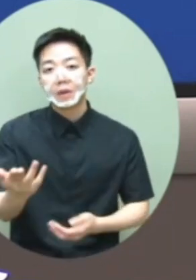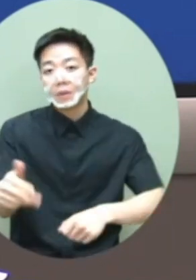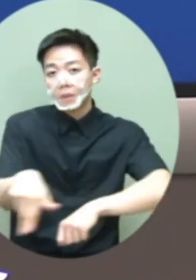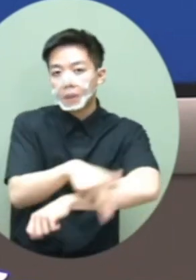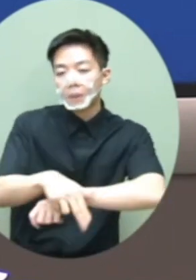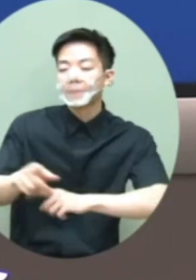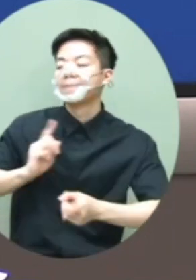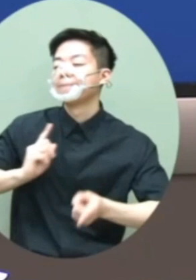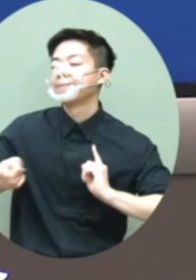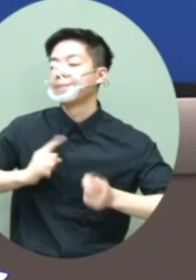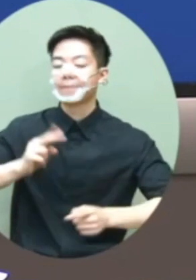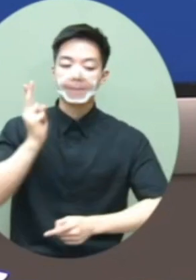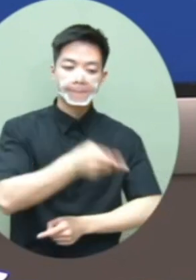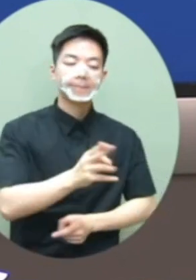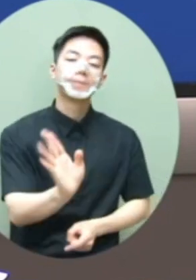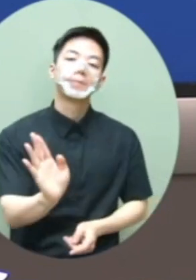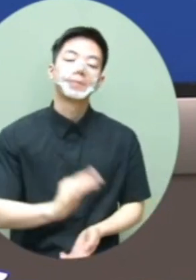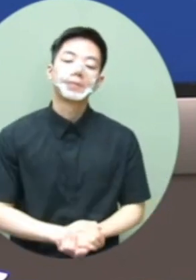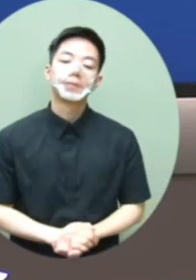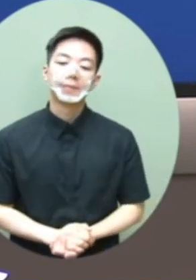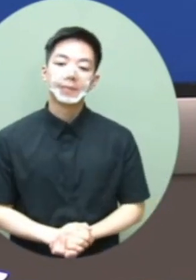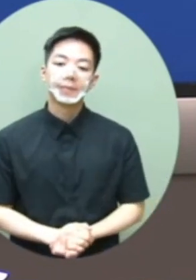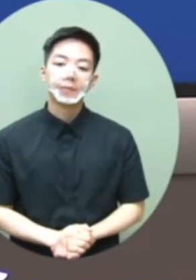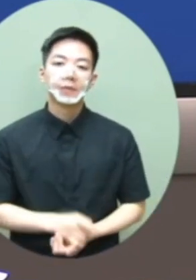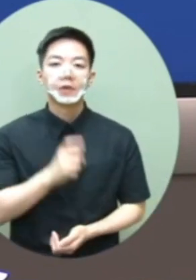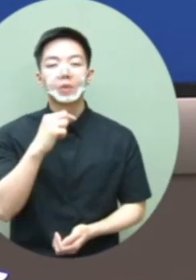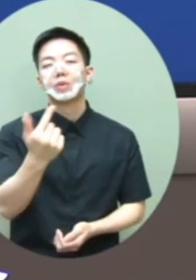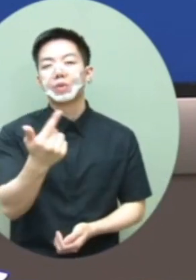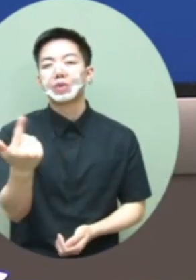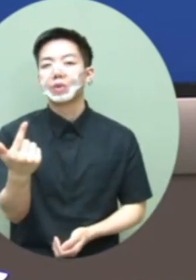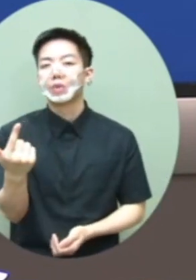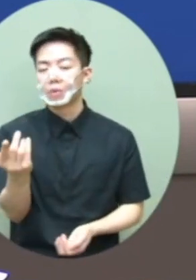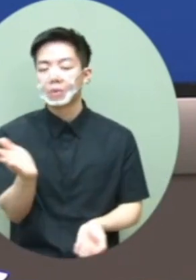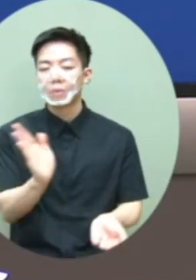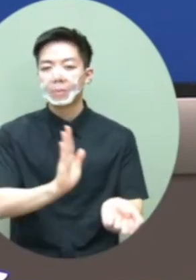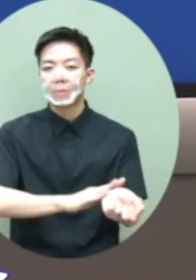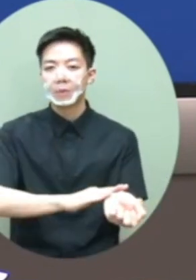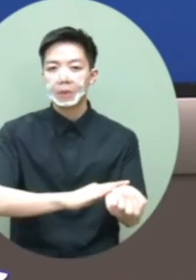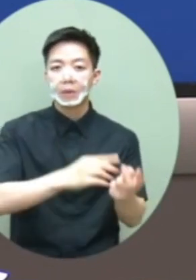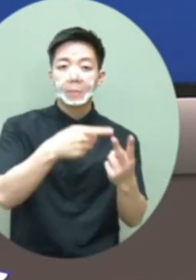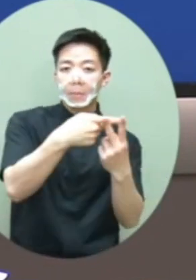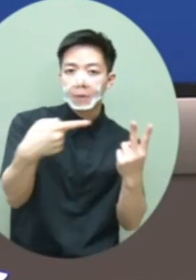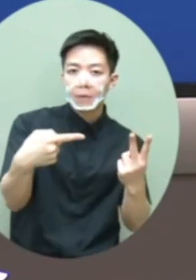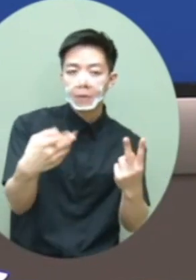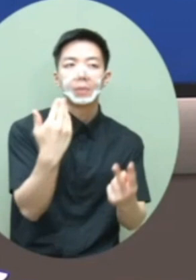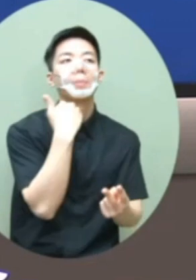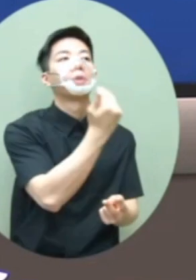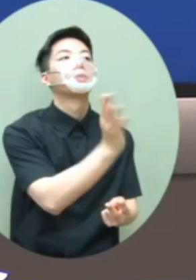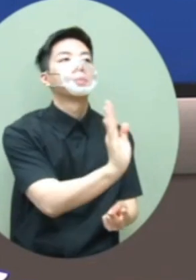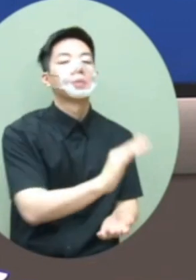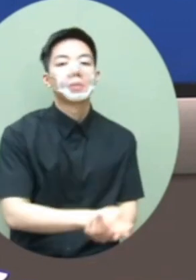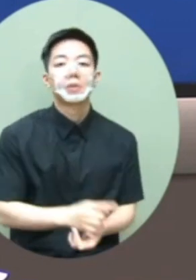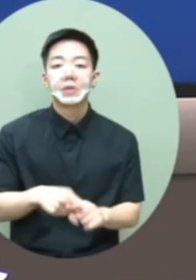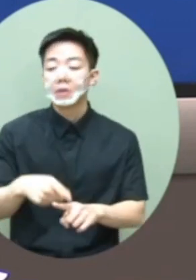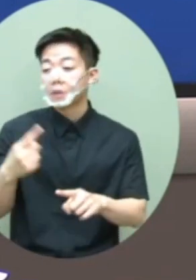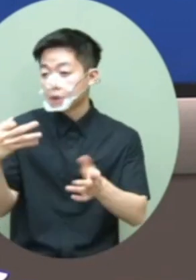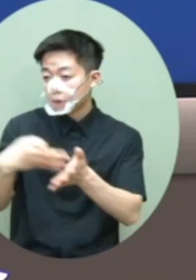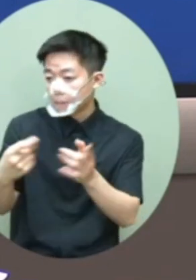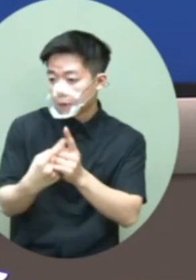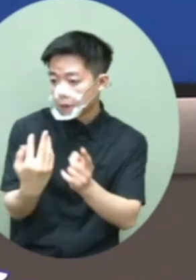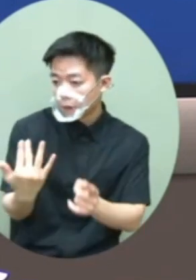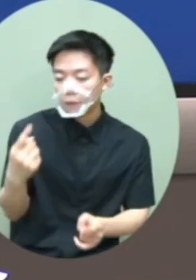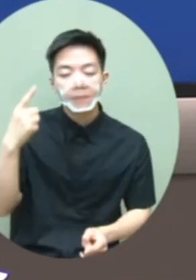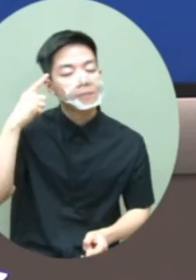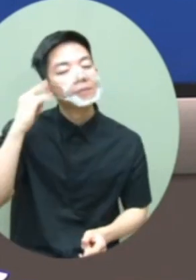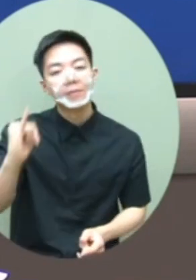是絕大部分是陰性的結果，也都不需要情報，所以根本是沒有辦法知道究竟有多少人